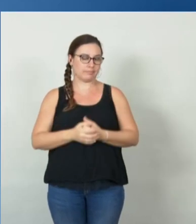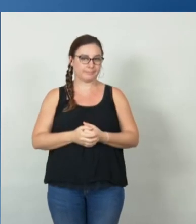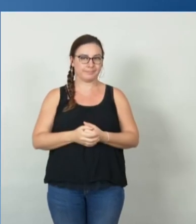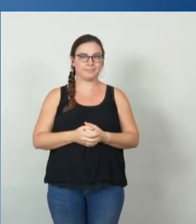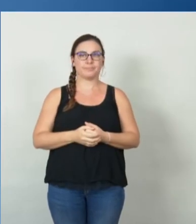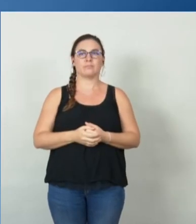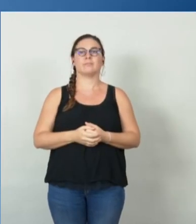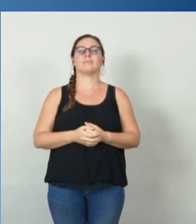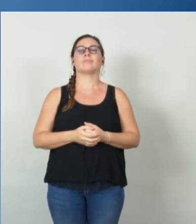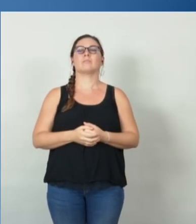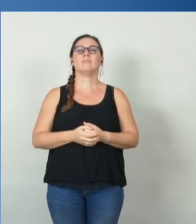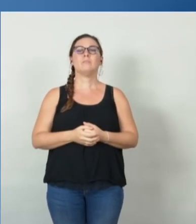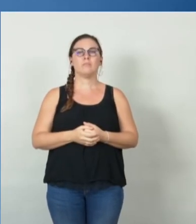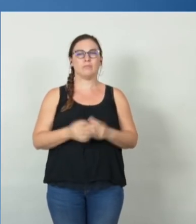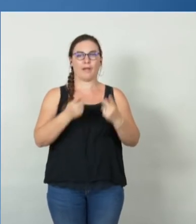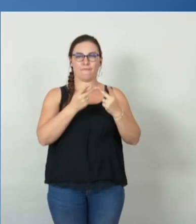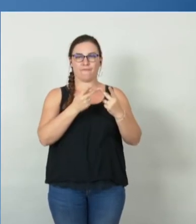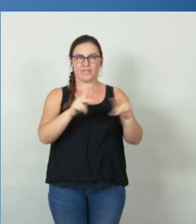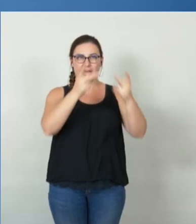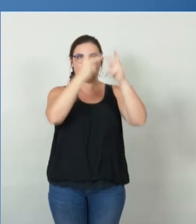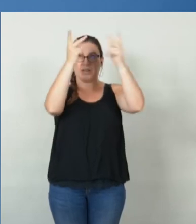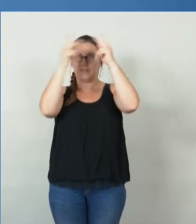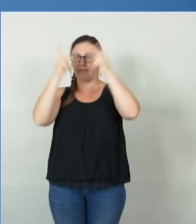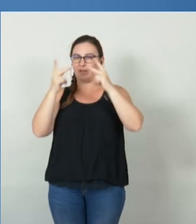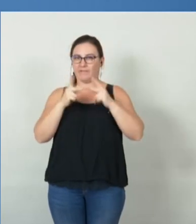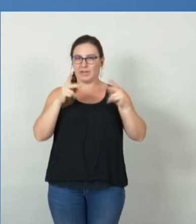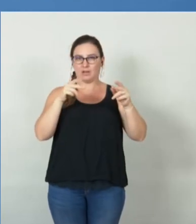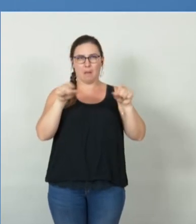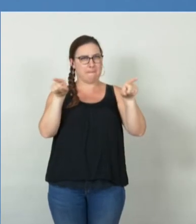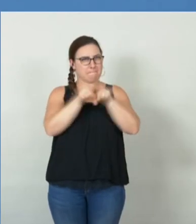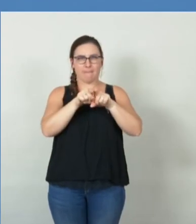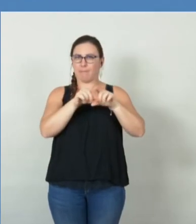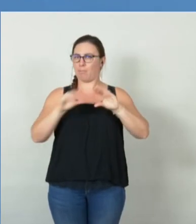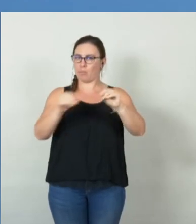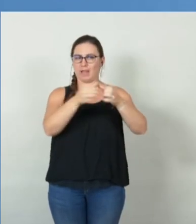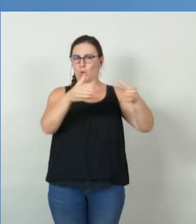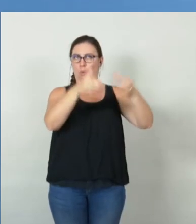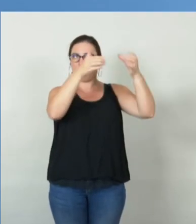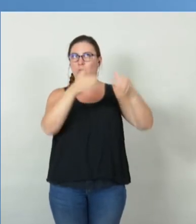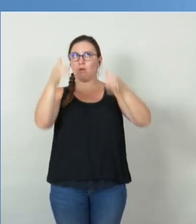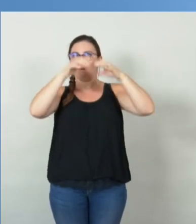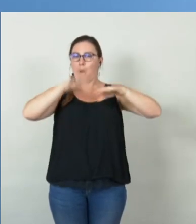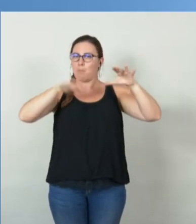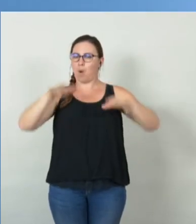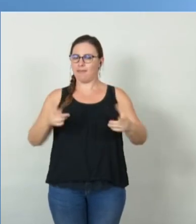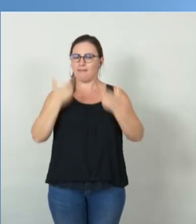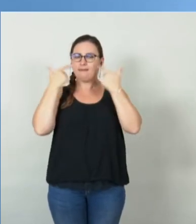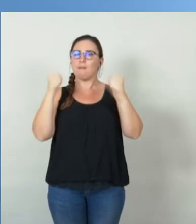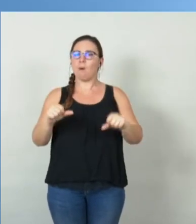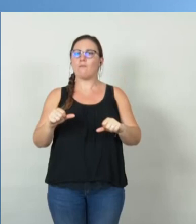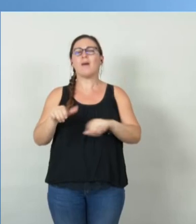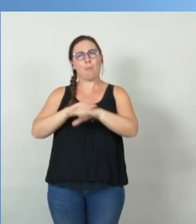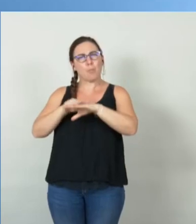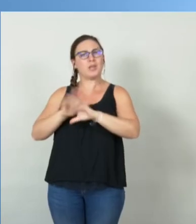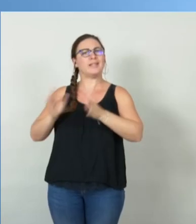il y a suffisamment de villes nombreuses dans cette strat pour que les moyennes soient parlantes de certains choix stratégiques